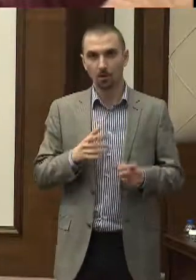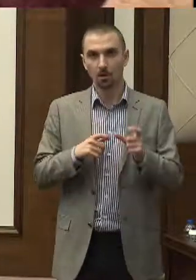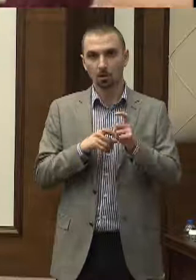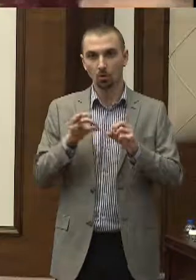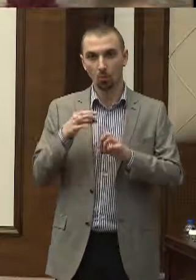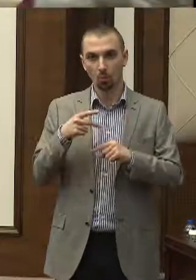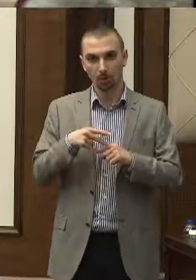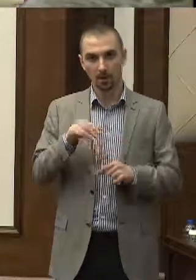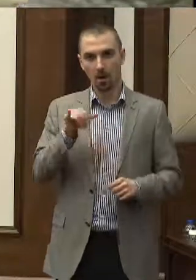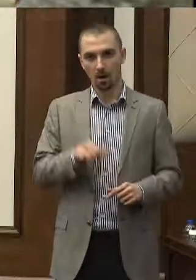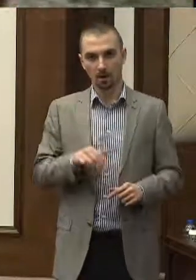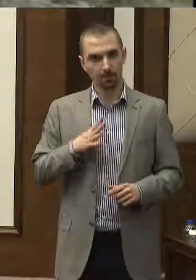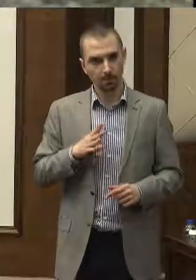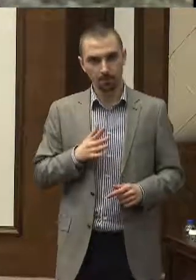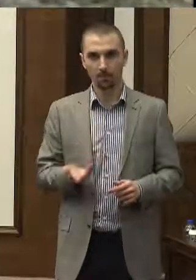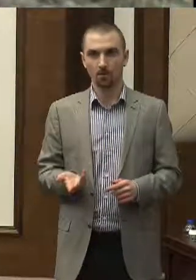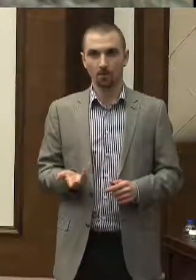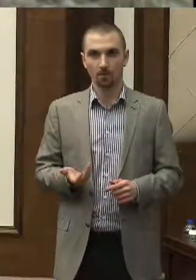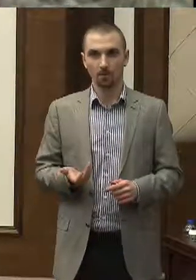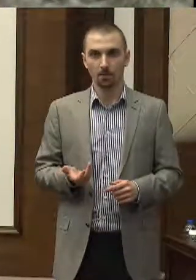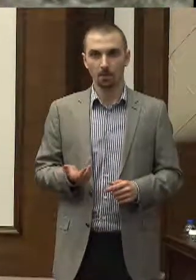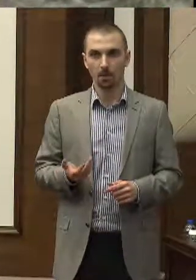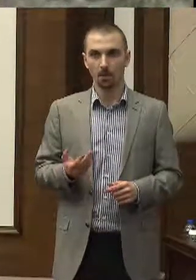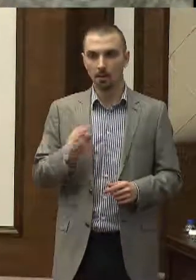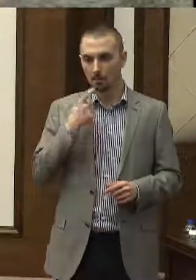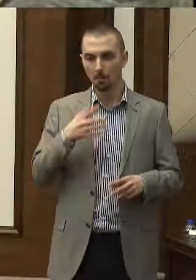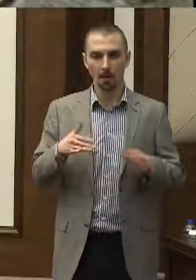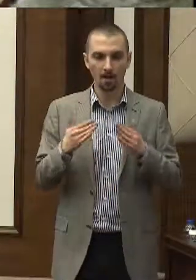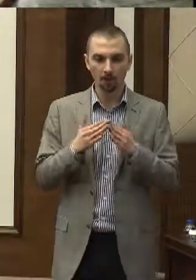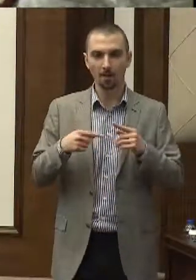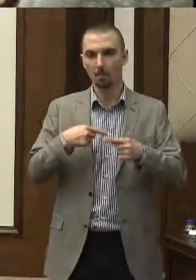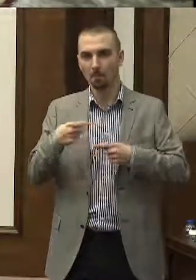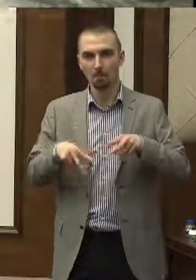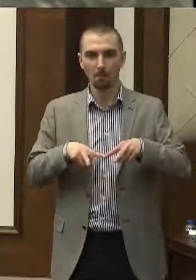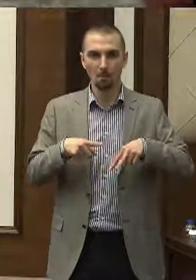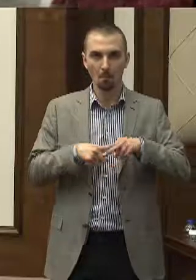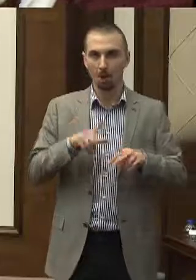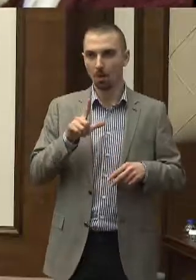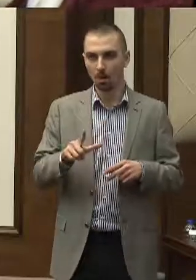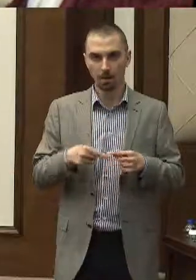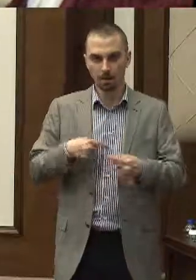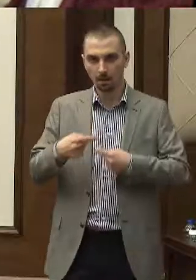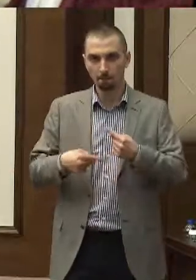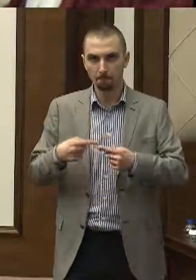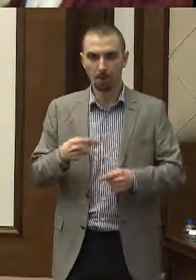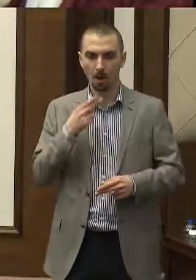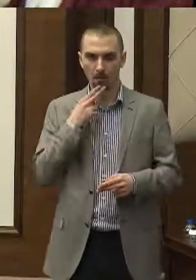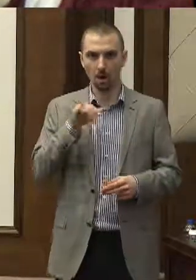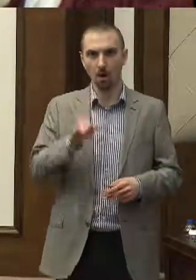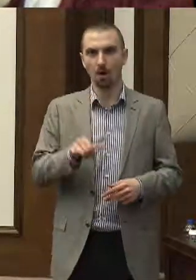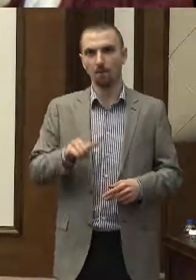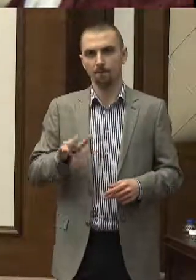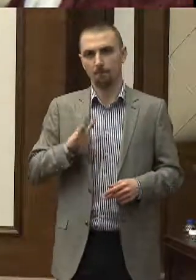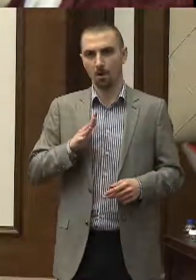sahibidir. Mülkiyet edinme hakkı yüzyıllar önce hatta İslamiyet'le beraber, çünkü